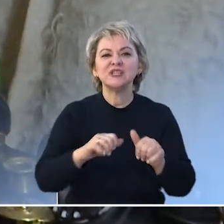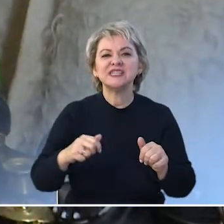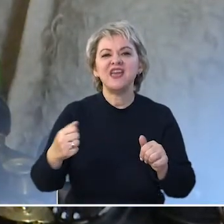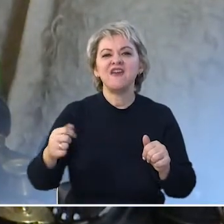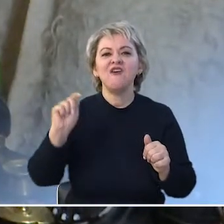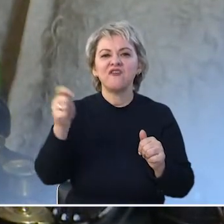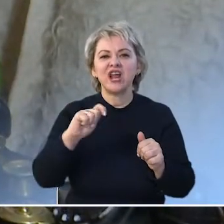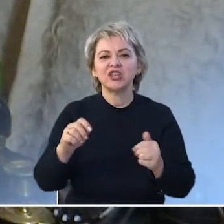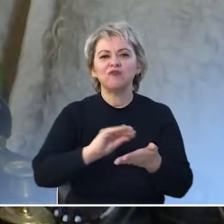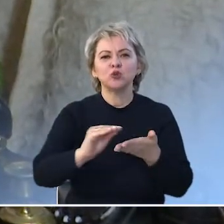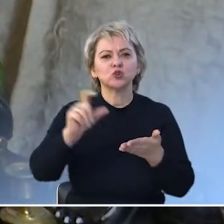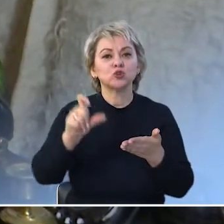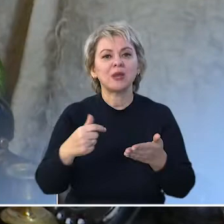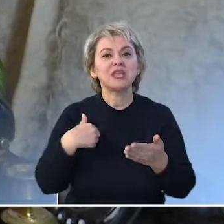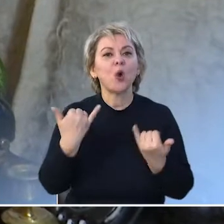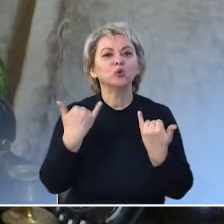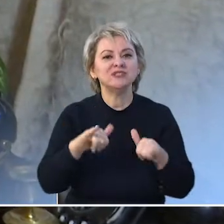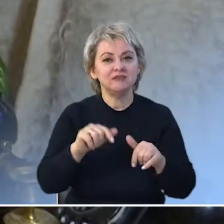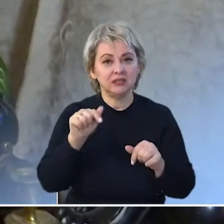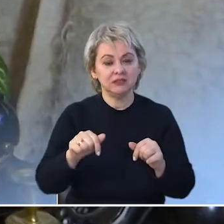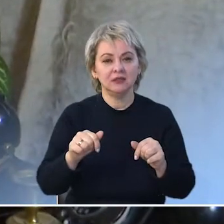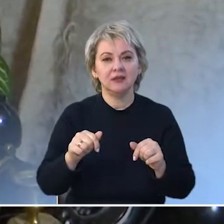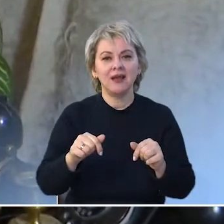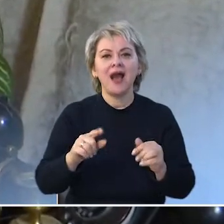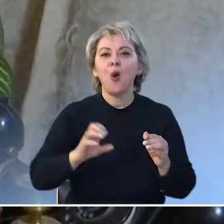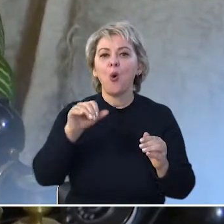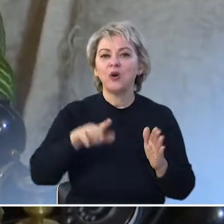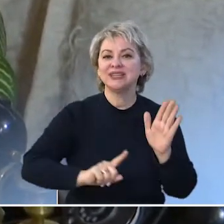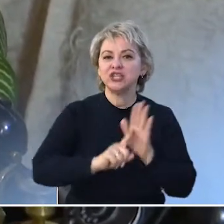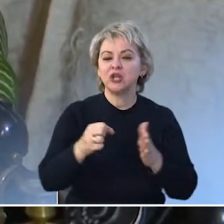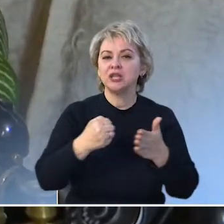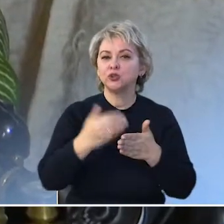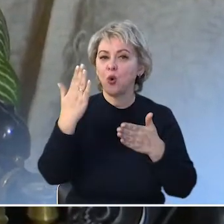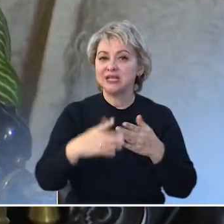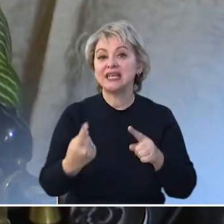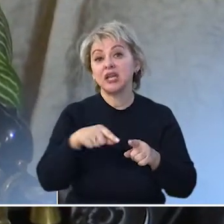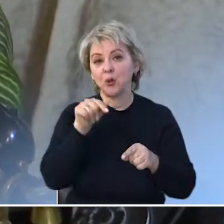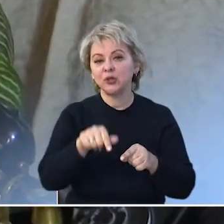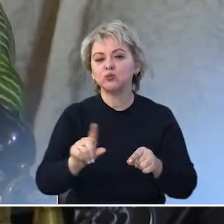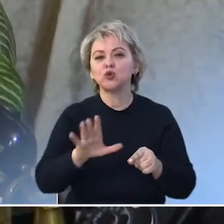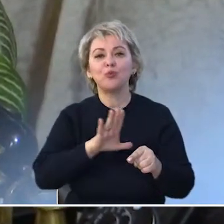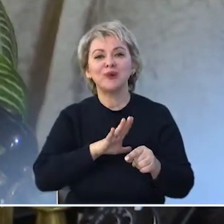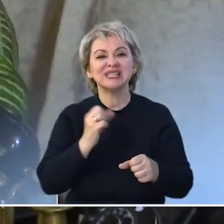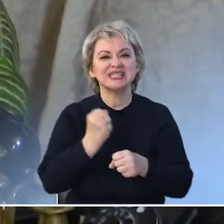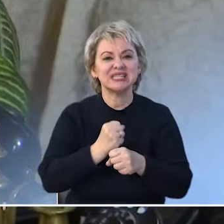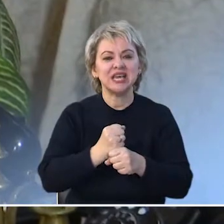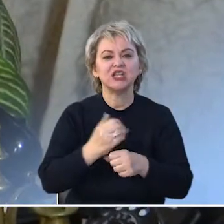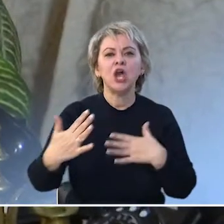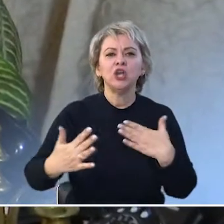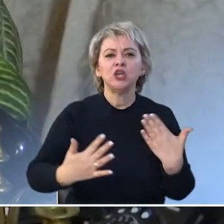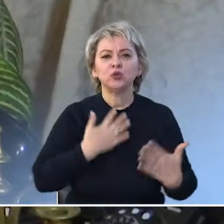Музей фронтовой журналистики действительно меня поразил. От начала и до конца. Ну, хотя бы потому, что был он